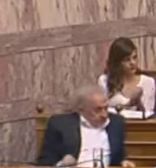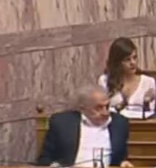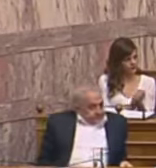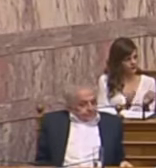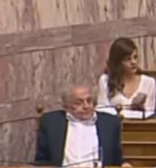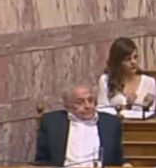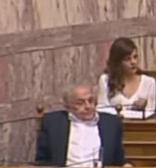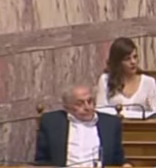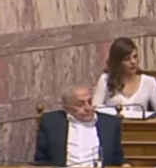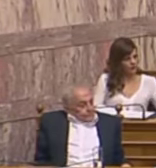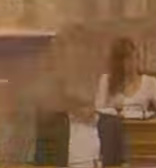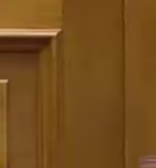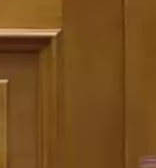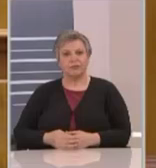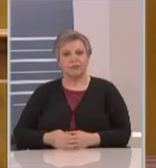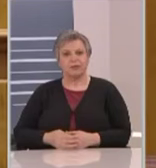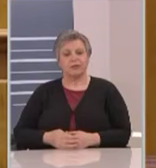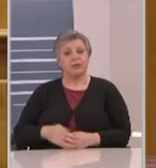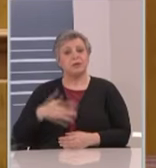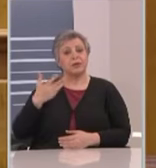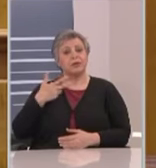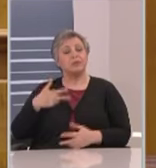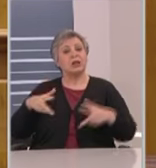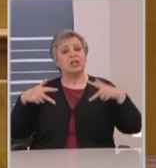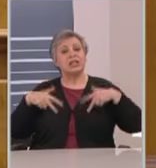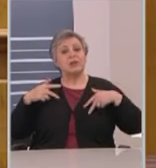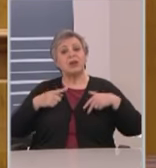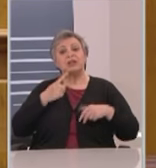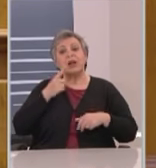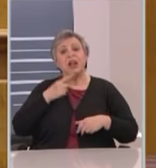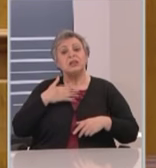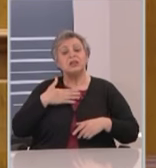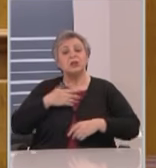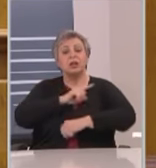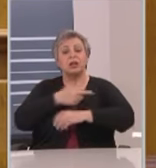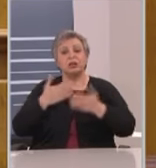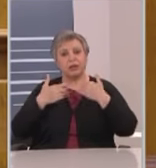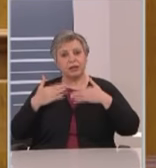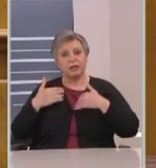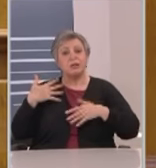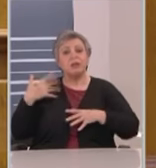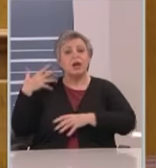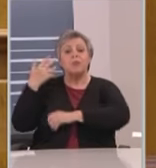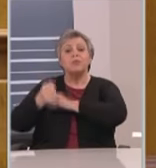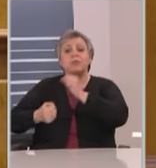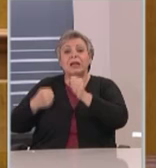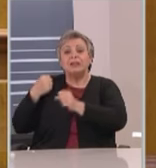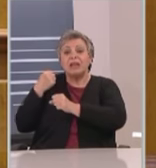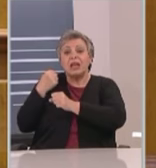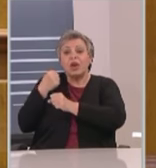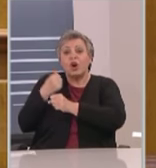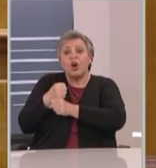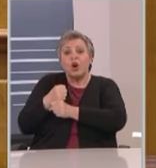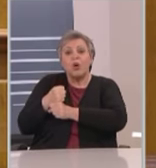Ανίκανη μια κυβέρνηση που κατάφερε για πρώτη φορά μετά από 5 χρόνια να ανοίξει κανονικά τα σχολεία με όλους τους καθηγητές και όλα τα